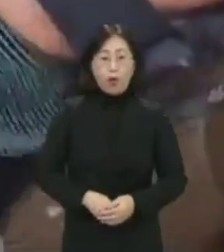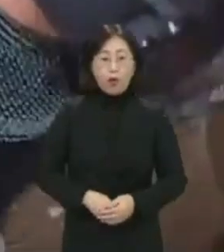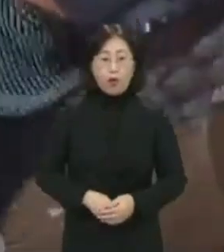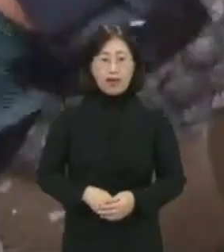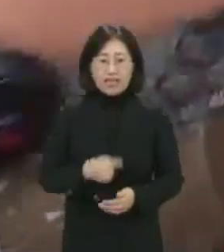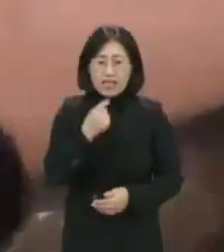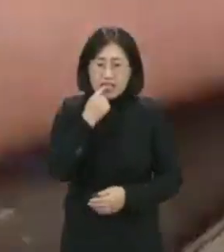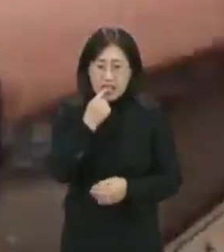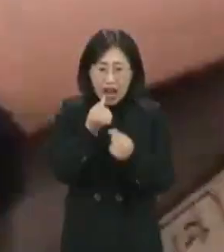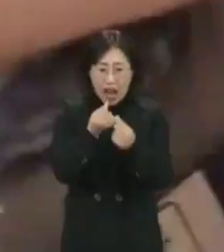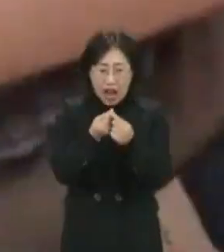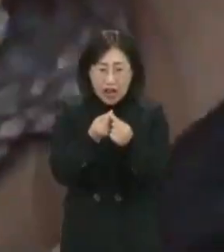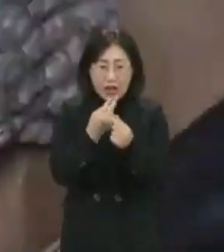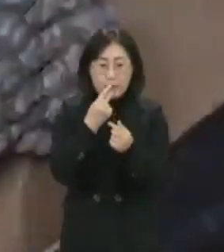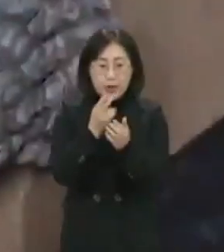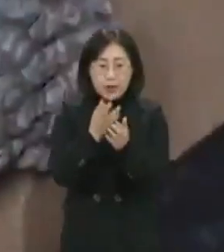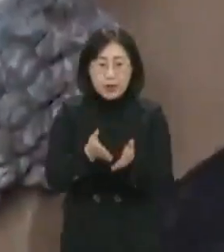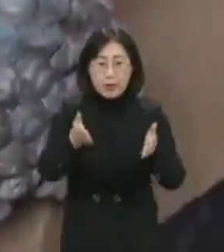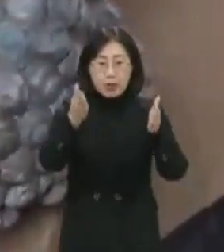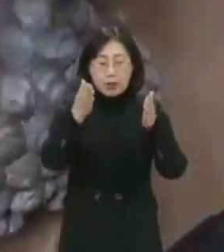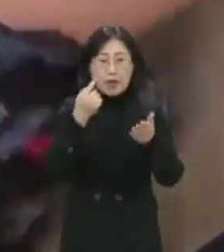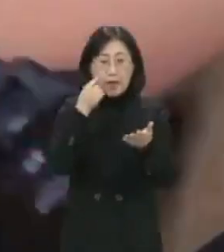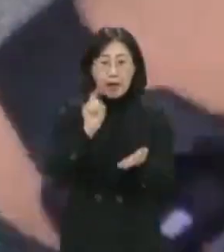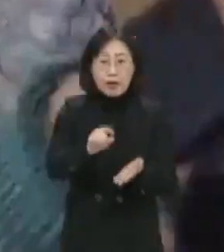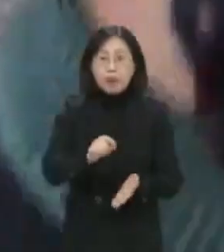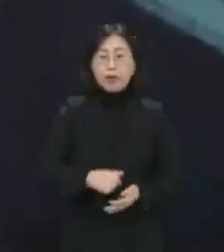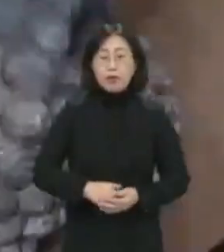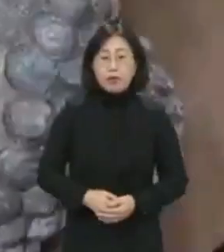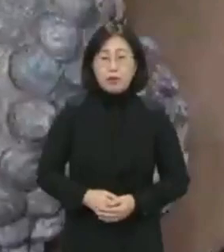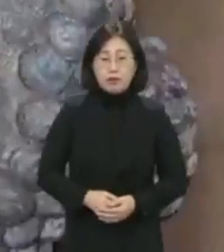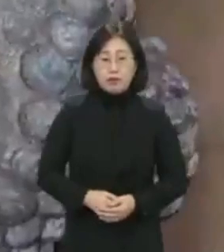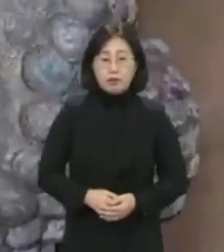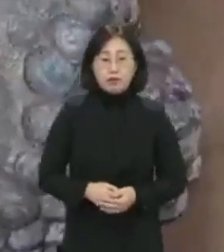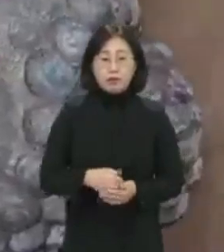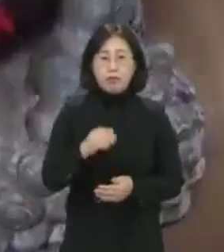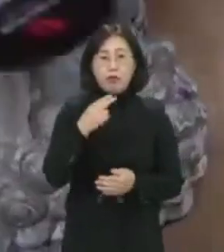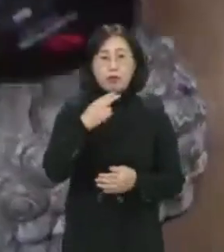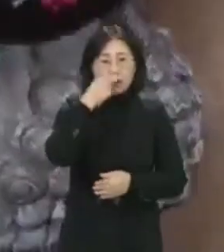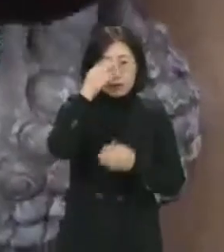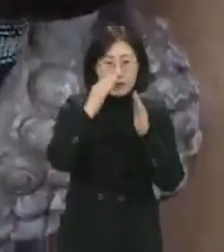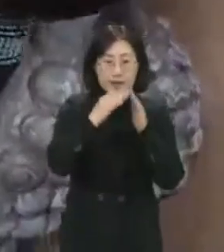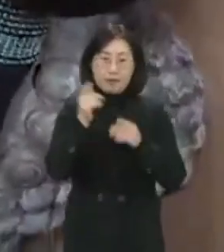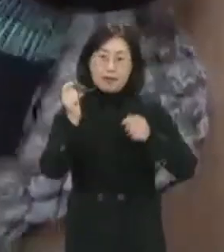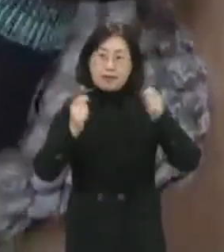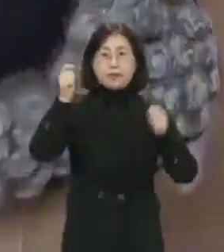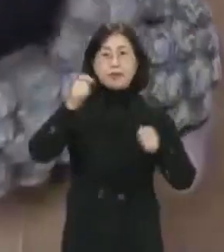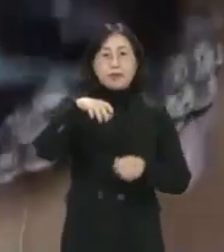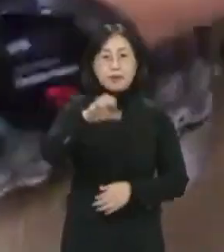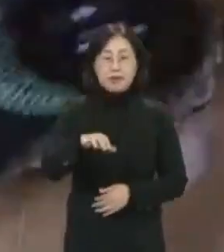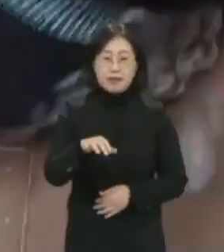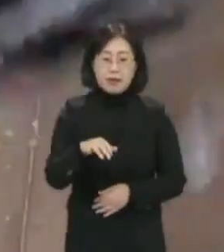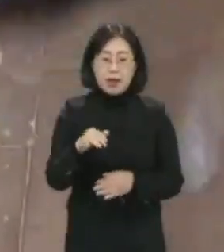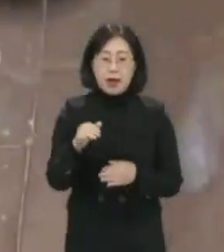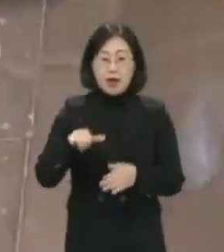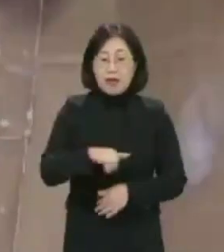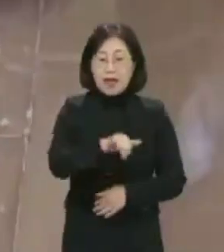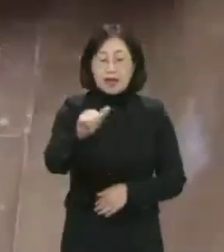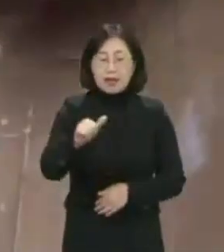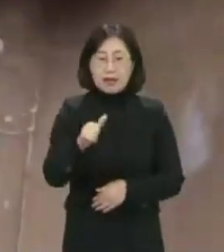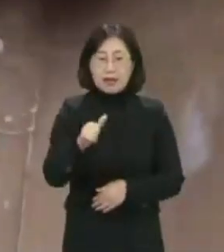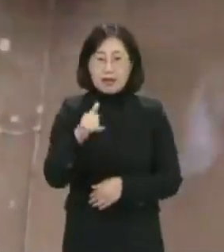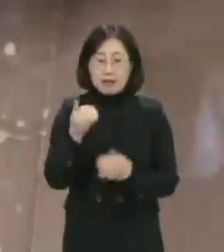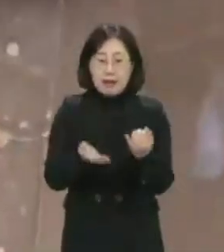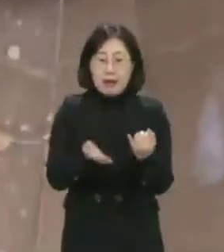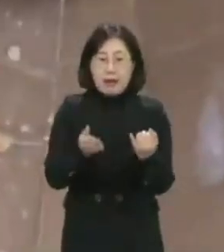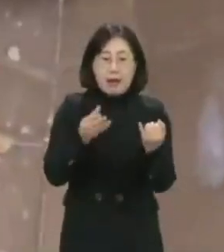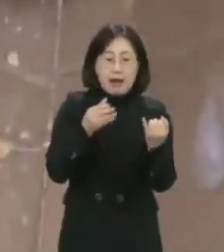안에서 흰 알갱이가 든 비닐봉지가 나옵니다. 유흥업소나 클럽에서 이른바 데이트 강간 약물로 불리는